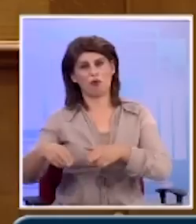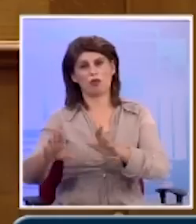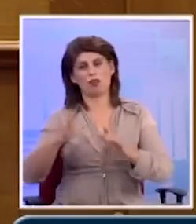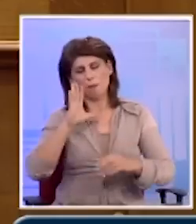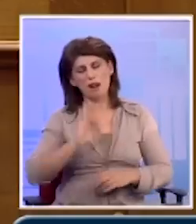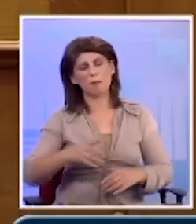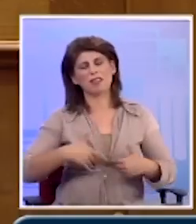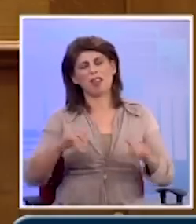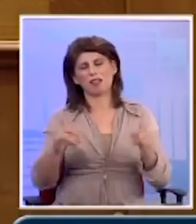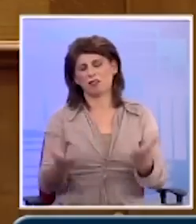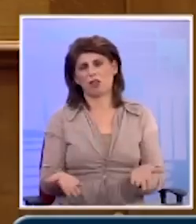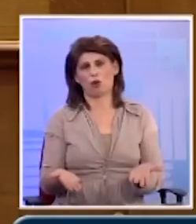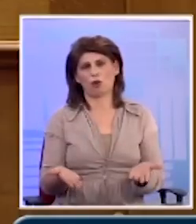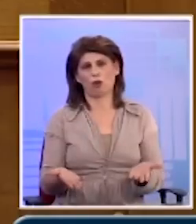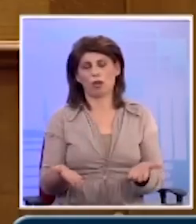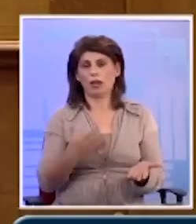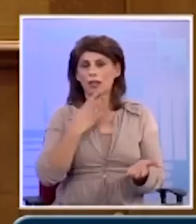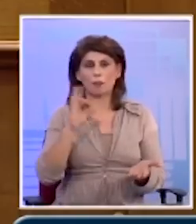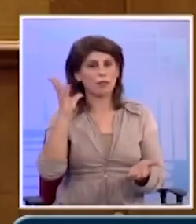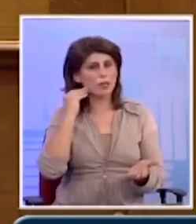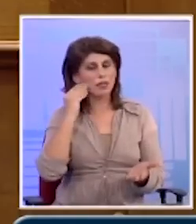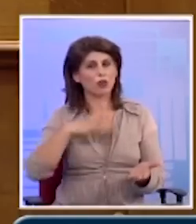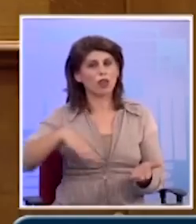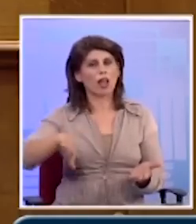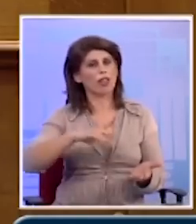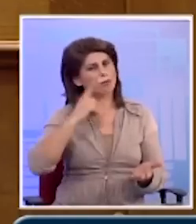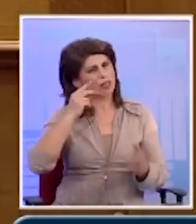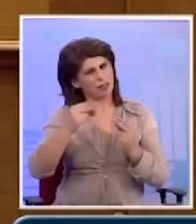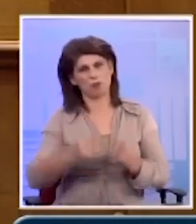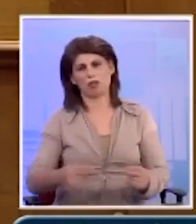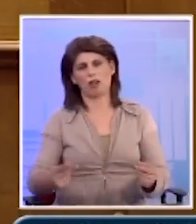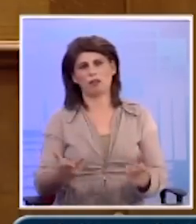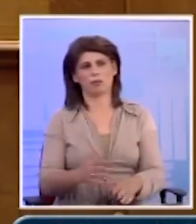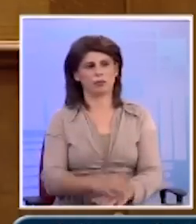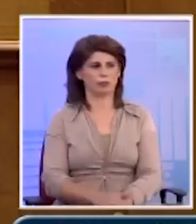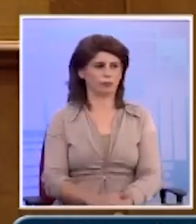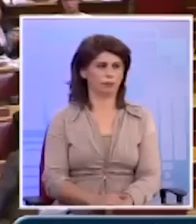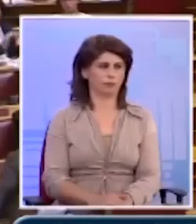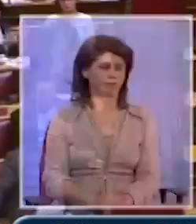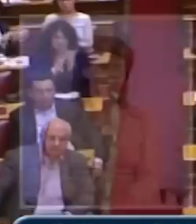Είναι πραγματικά αστείο και επειδή μας ακούει ο κόσμος, έχει βγάλει τα συμπεράσματά του.